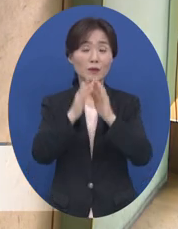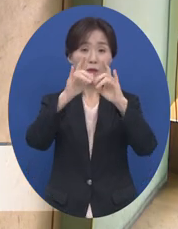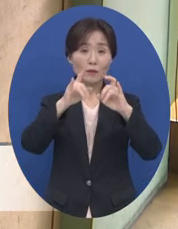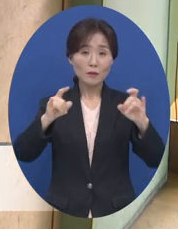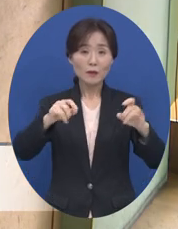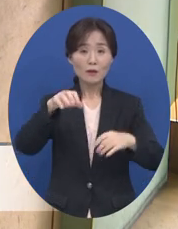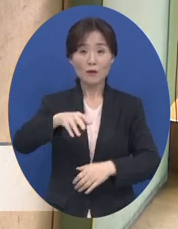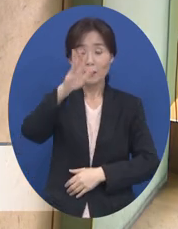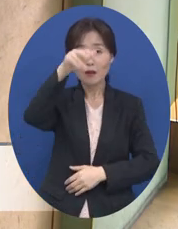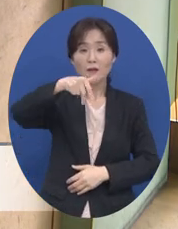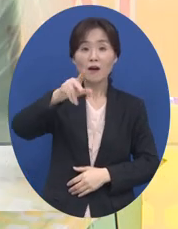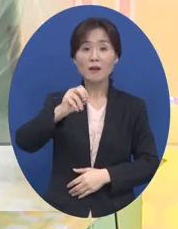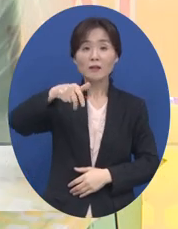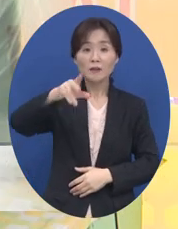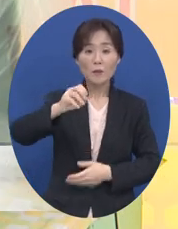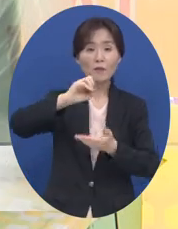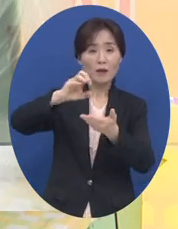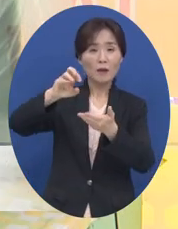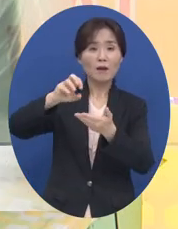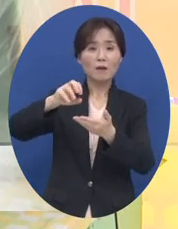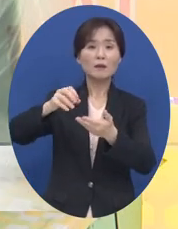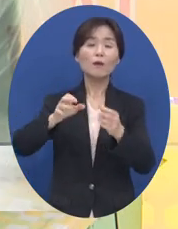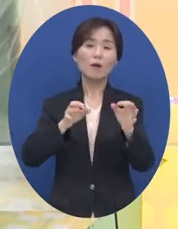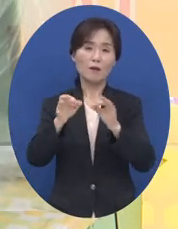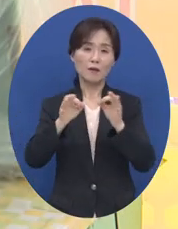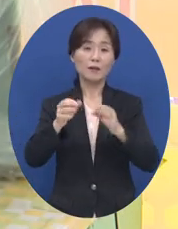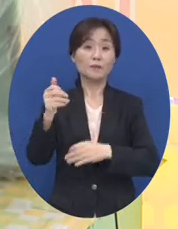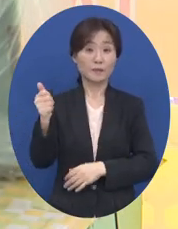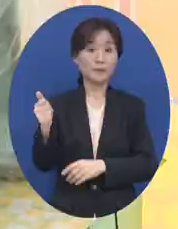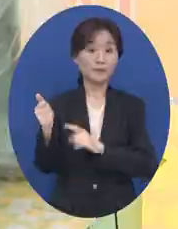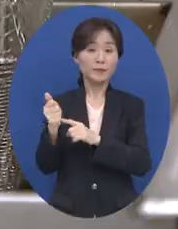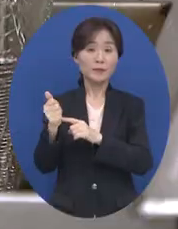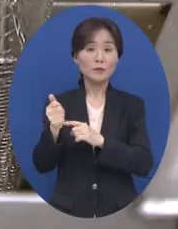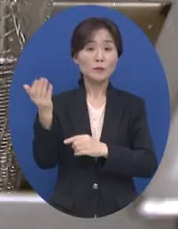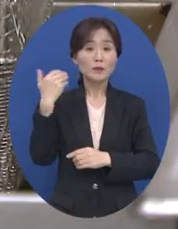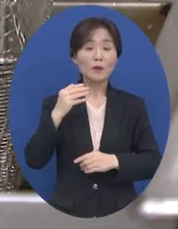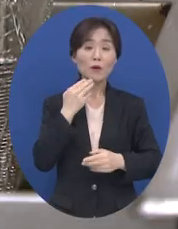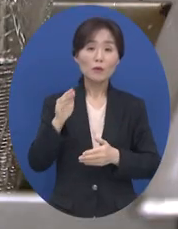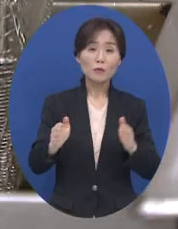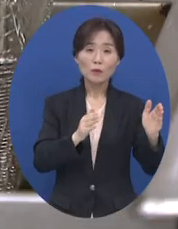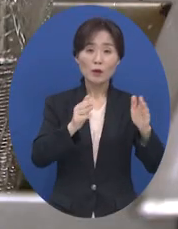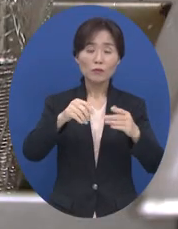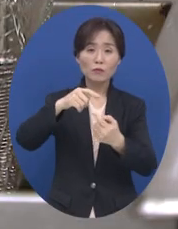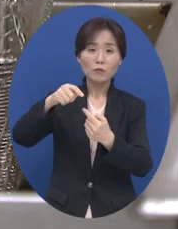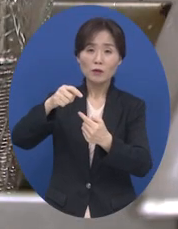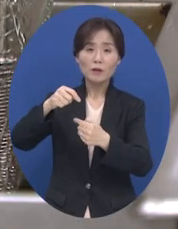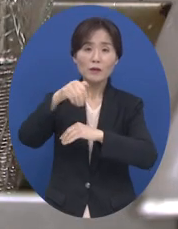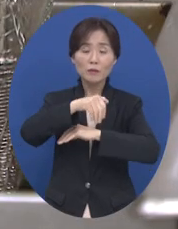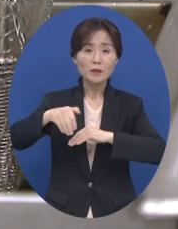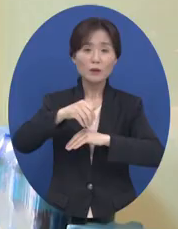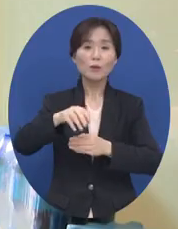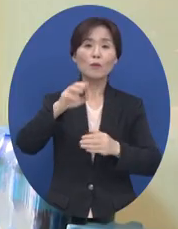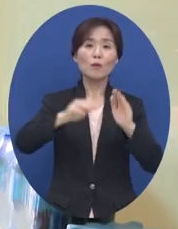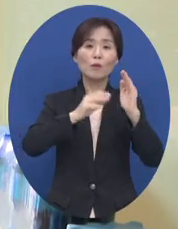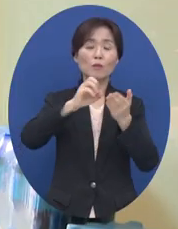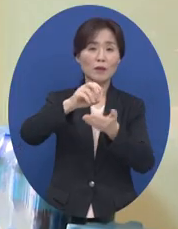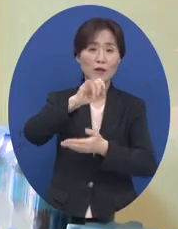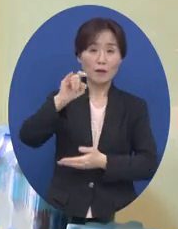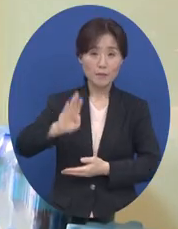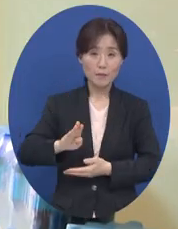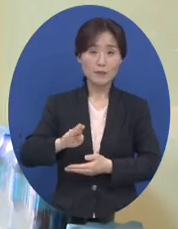화성에서 닭강정 배달 장사를 하는 황성우 씨. 최근 경기도가 추진한 공공배달앱 배달